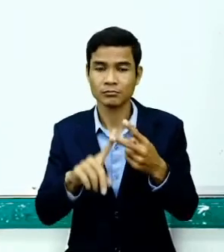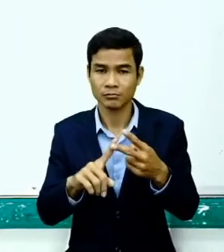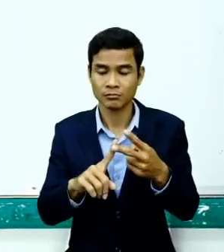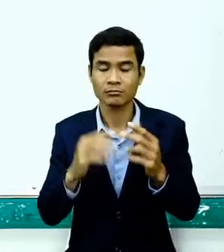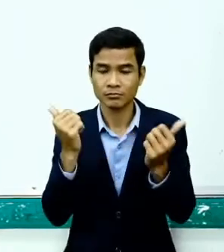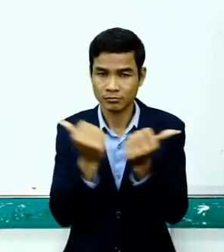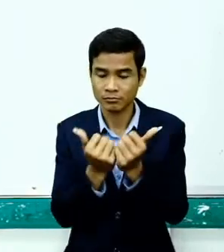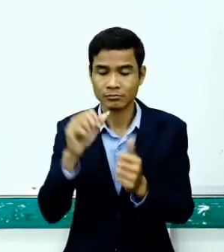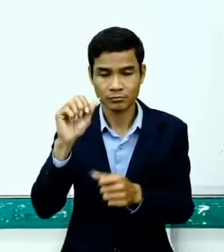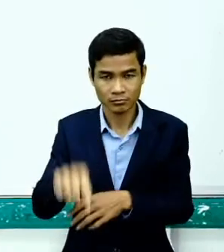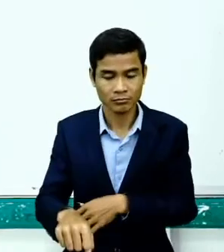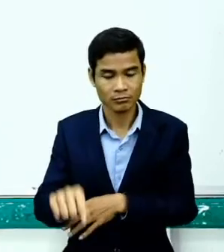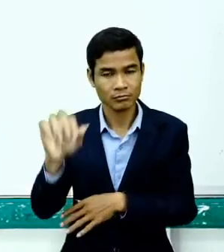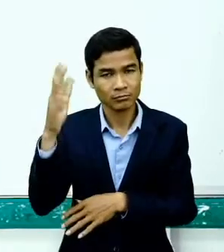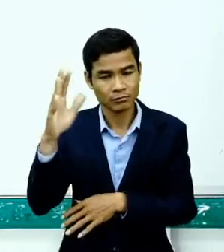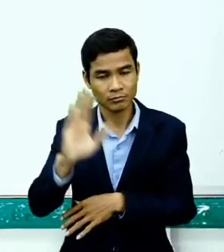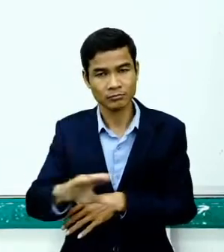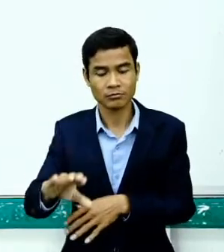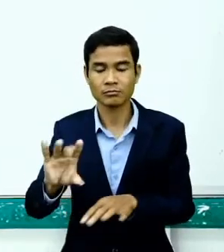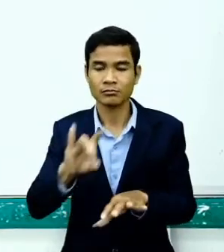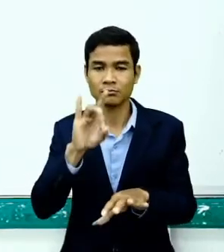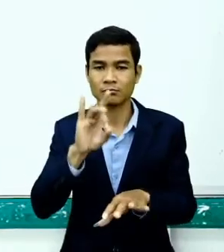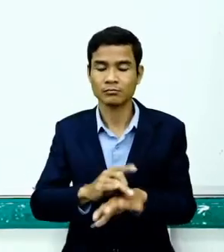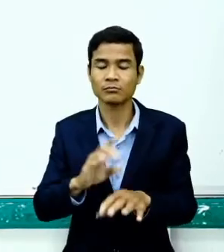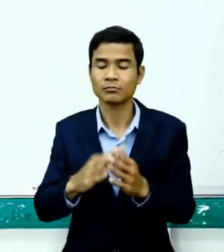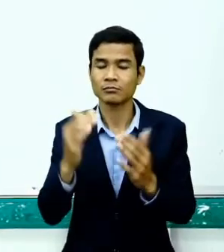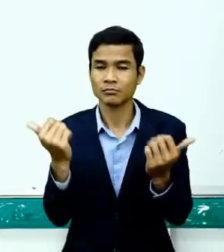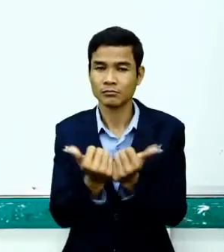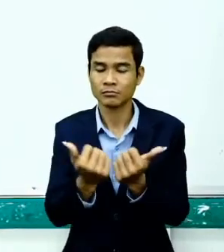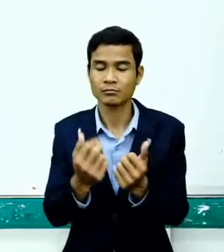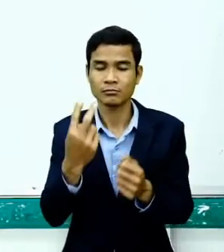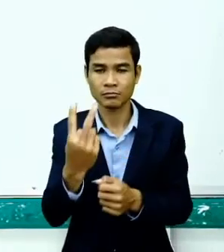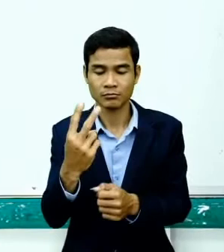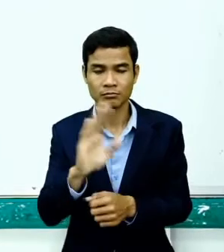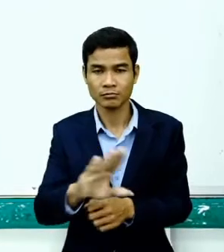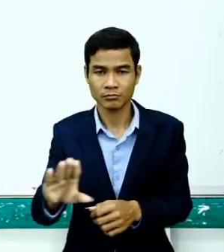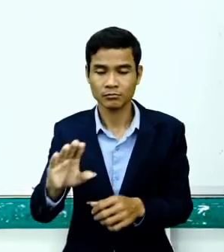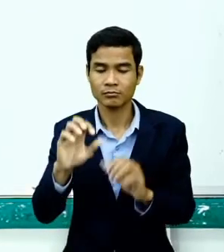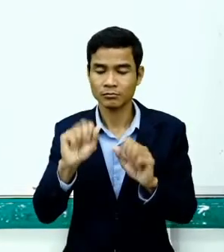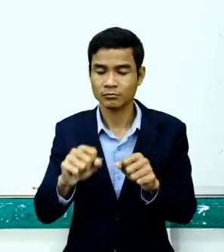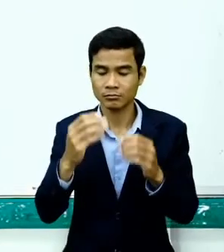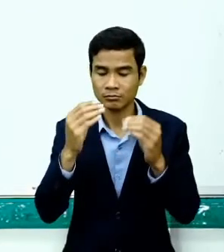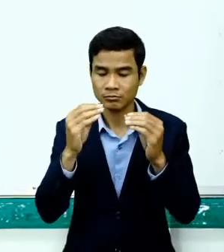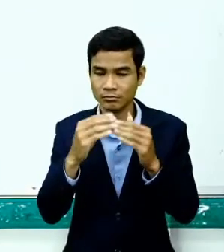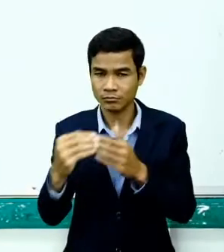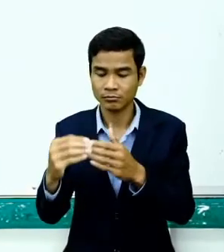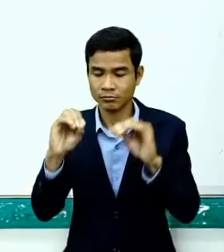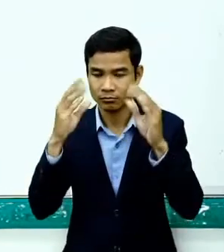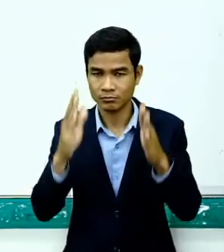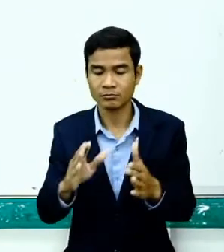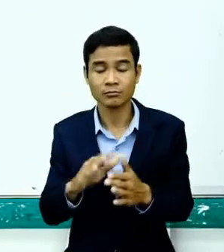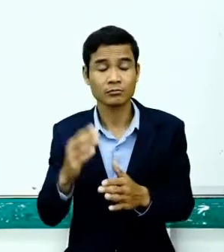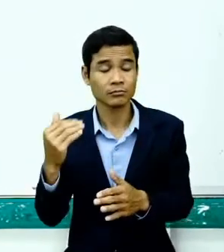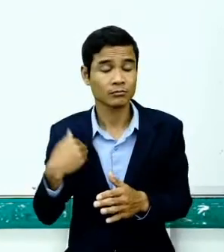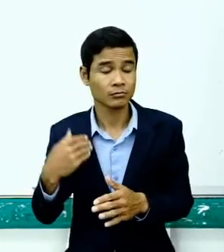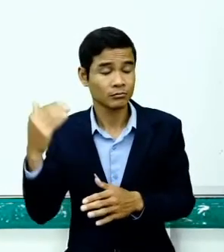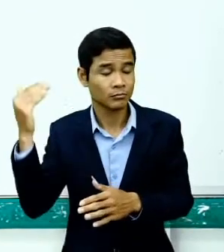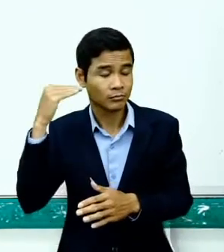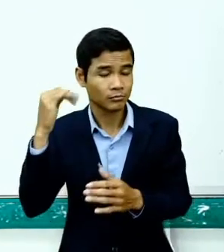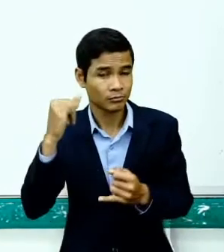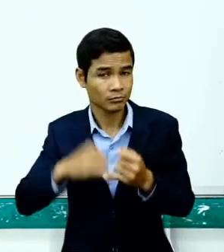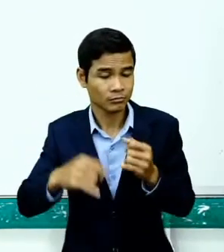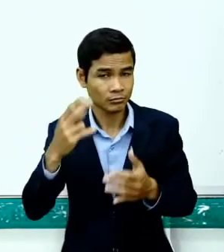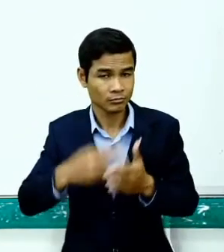លបែងបាតចាស់ឬឬទេចាការលេងលបែងទាំងពីររបស់កូនអម្បាញ់មិញអ្នកគ្រូនងកូនលេងមិញលឺសោលឺសោចុងអ្វីកូ